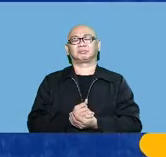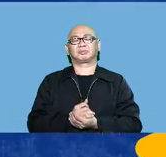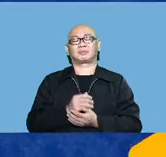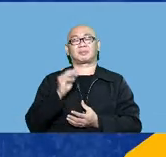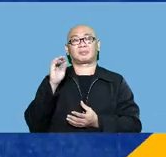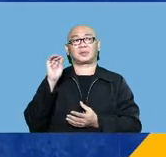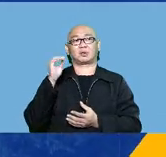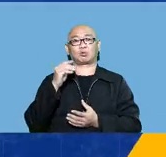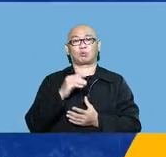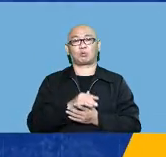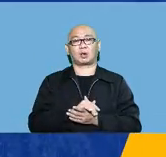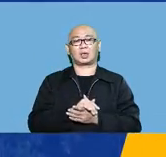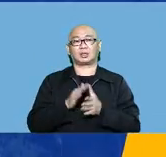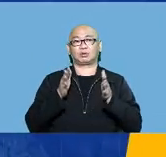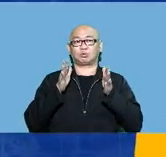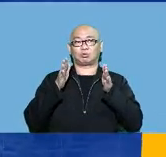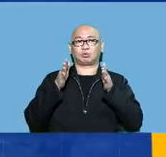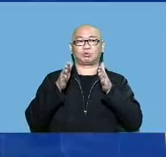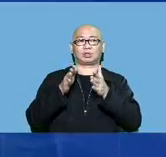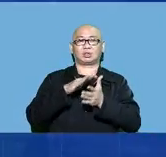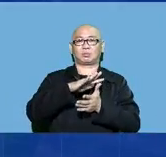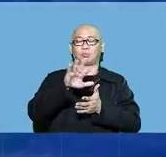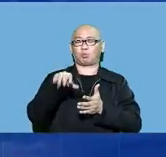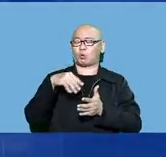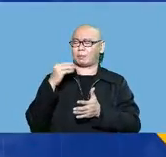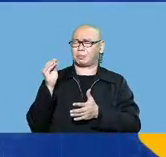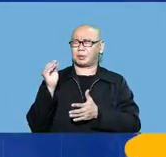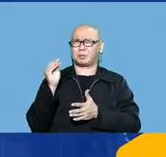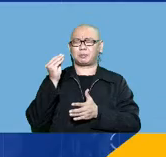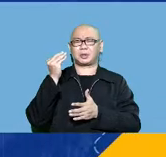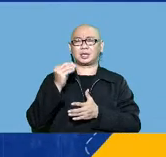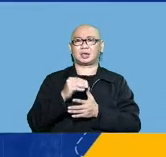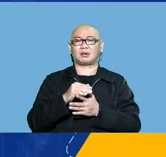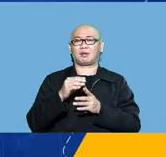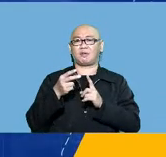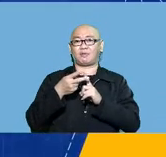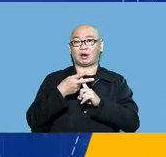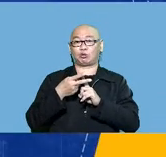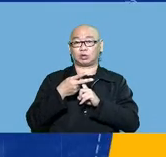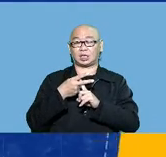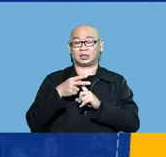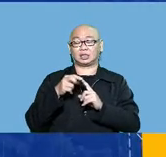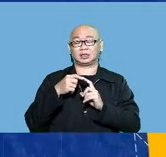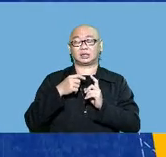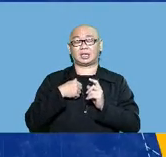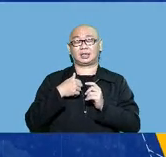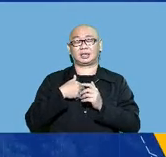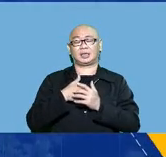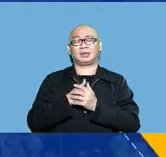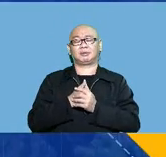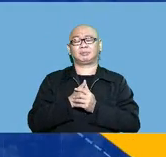Ketua jurusan segenap pimpinan fakultas yang saya